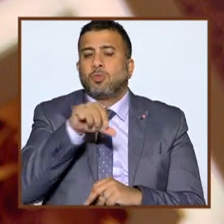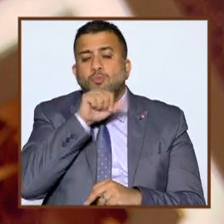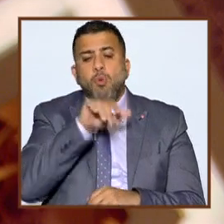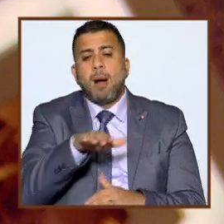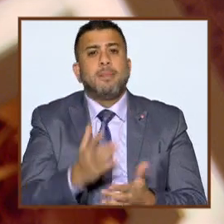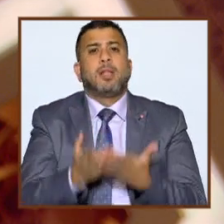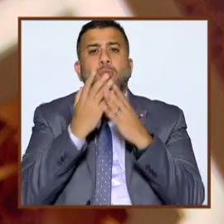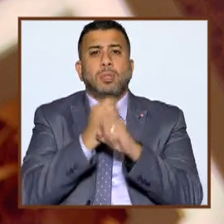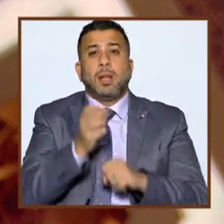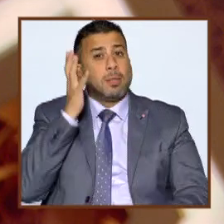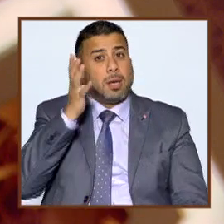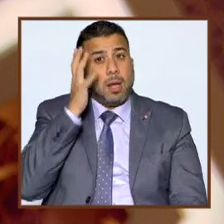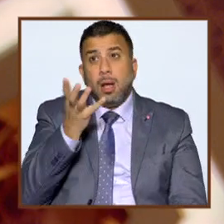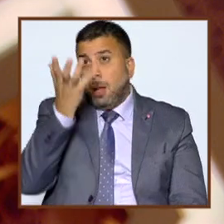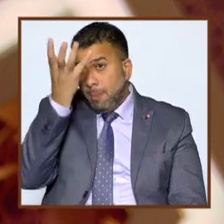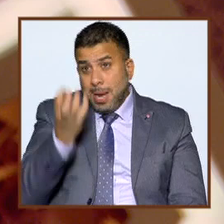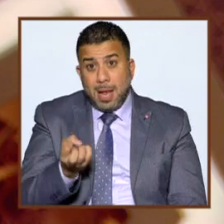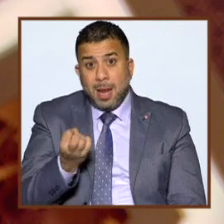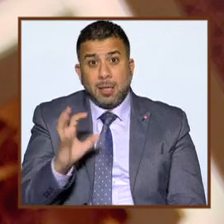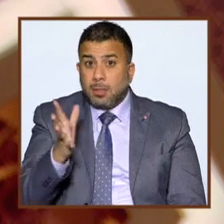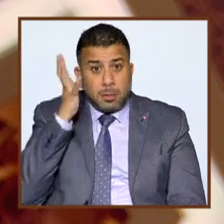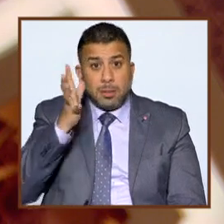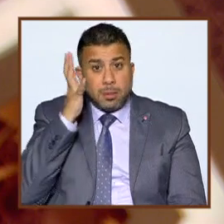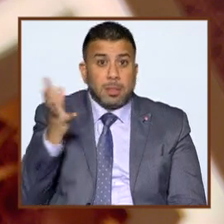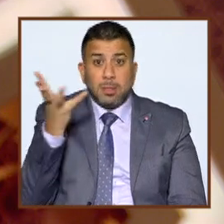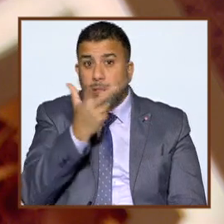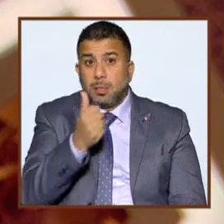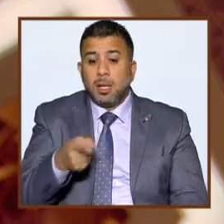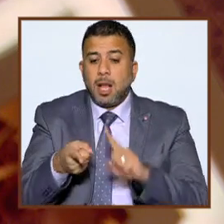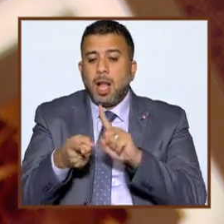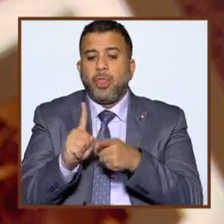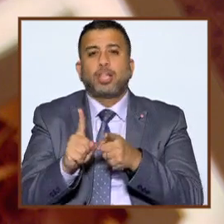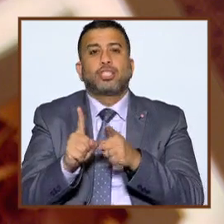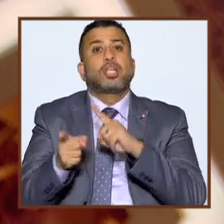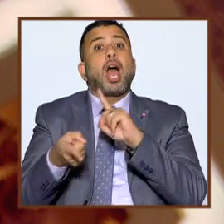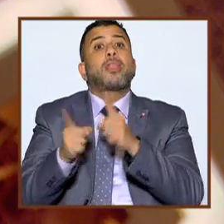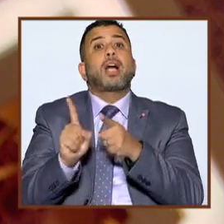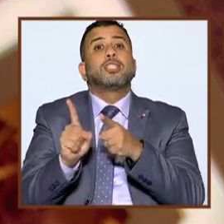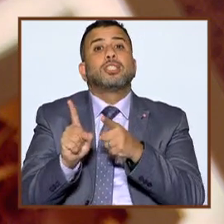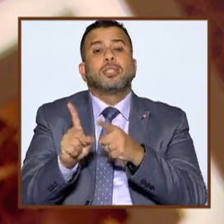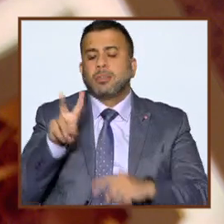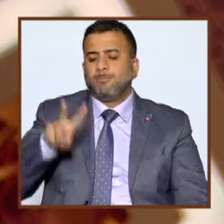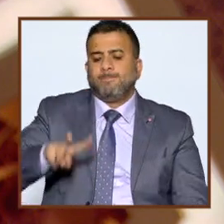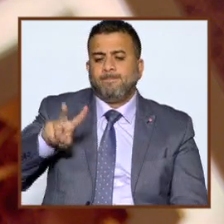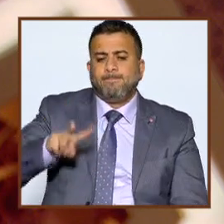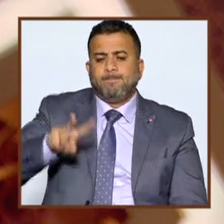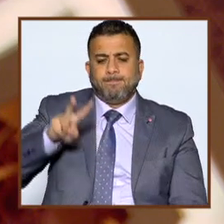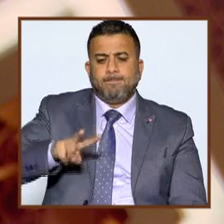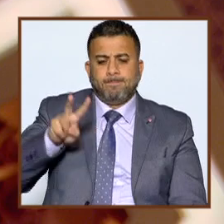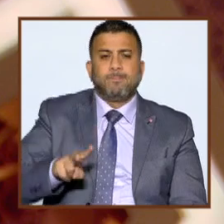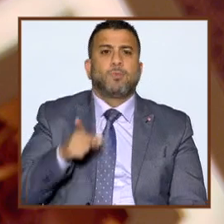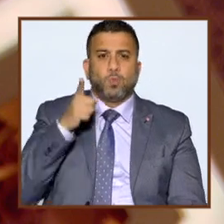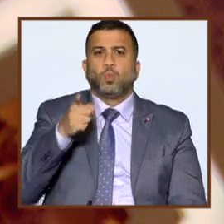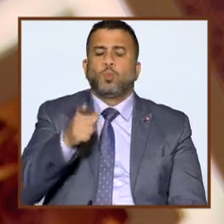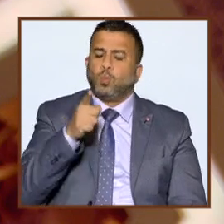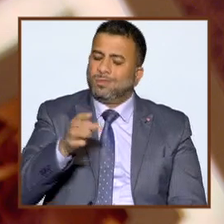والسلام الليل، كان عليه الصلاة والسلام يصلي 11 ركعة، وهذا هو الغالب على